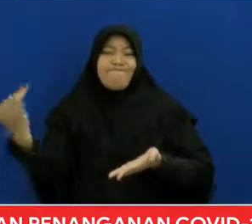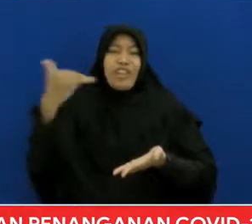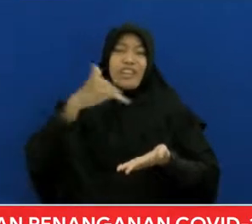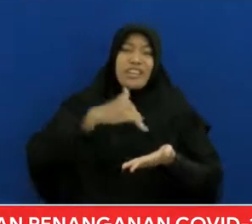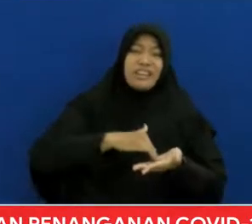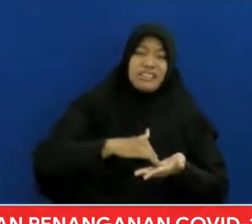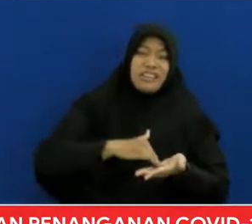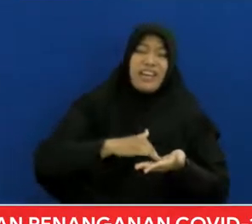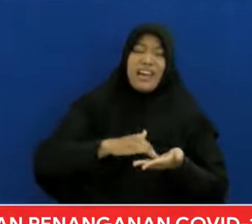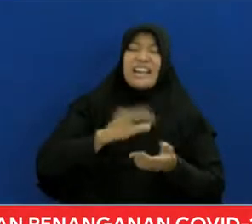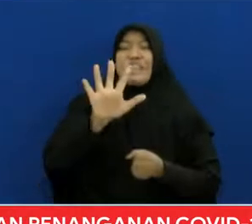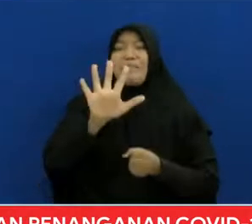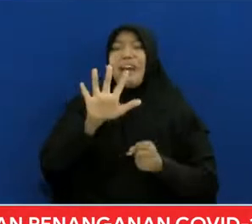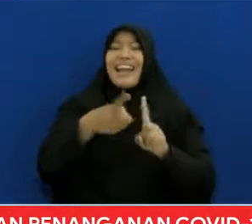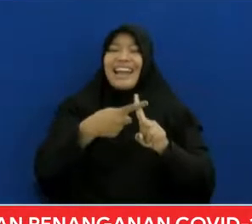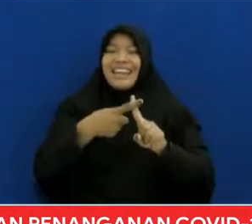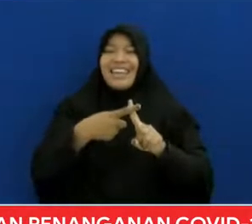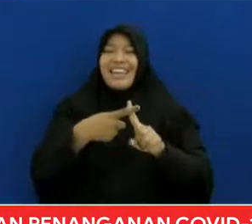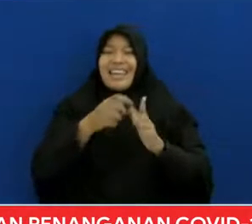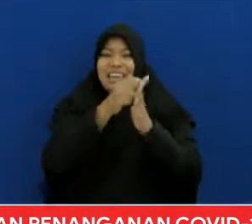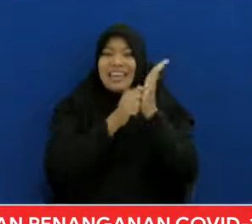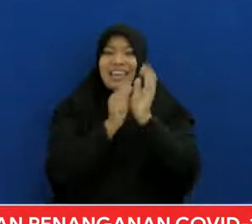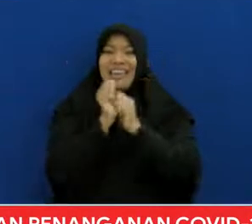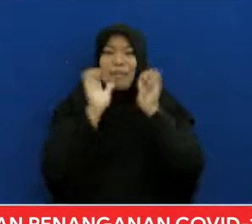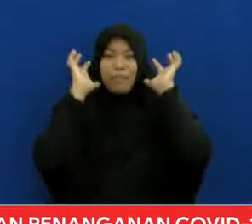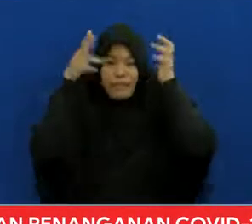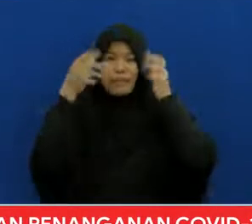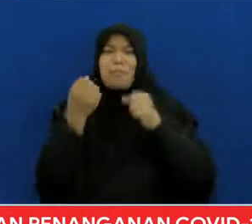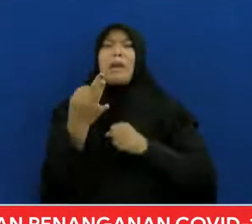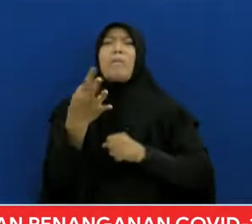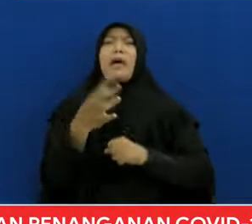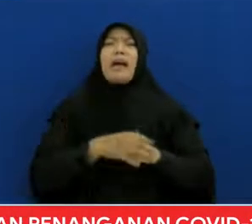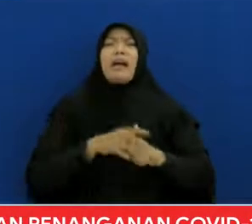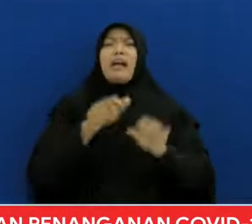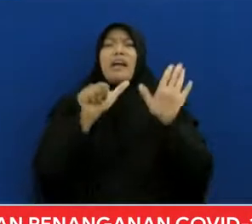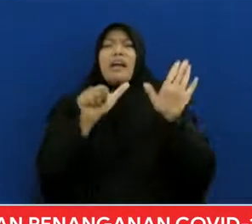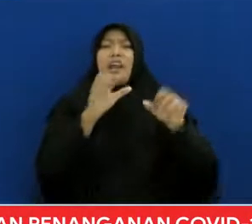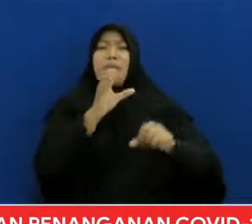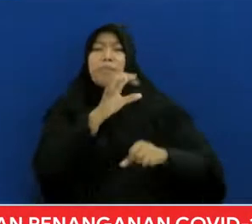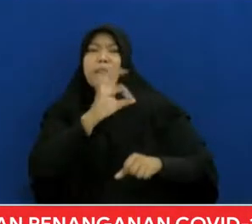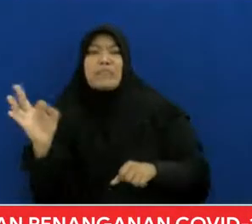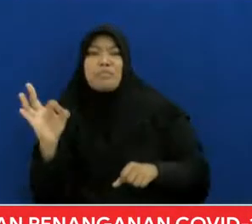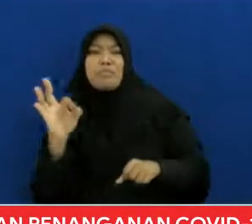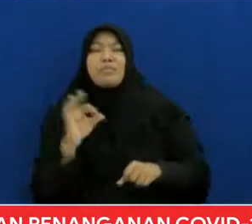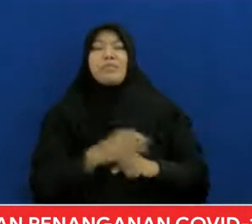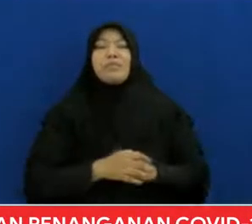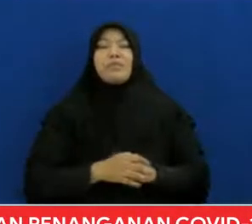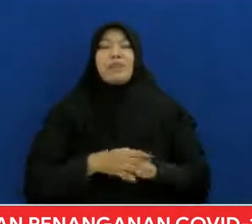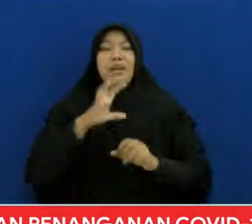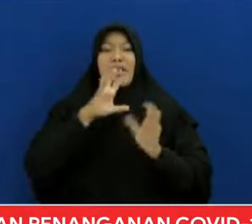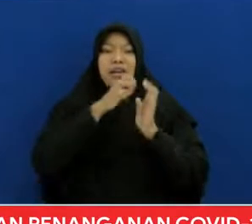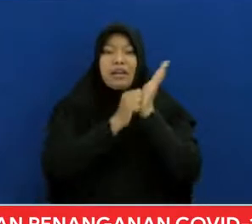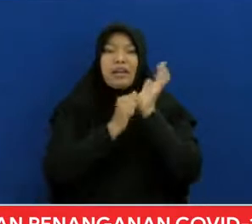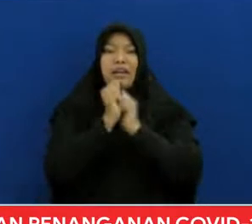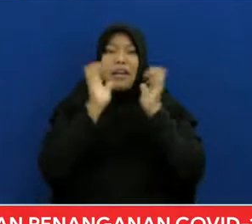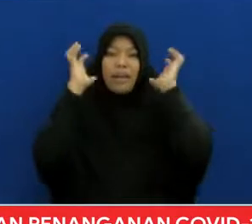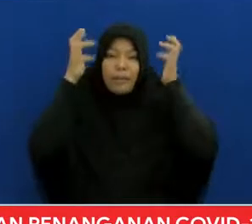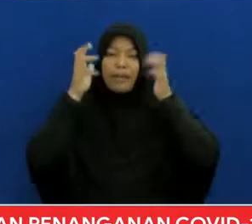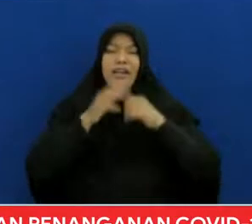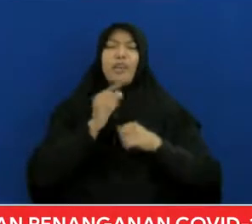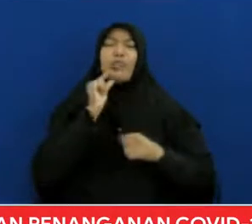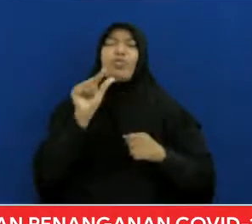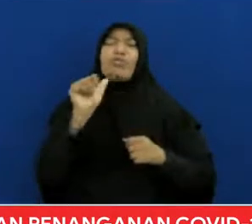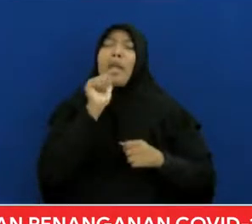kelima alat pelindung diri sebanyak 6.000 unit untuk gugus